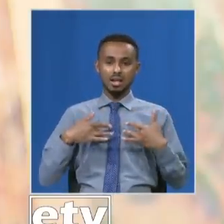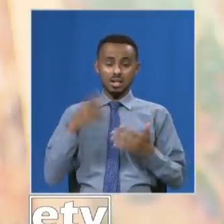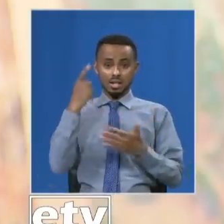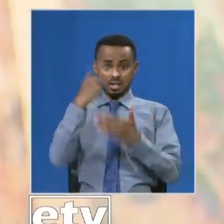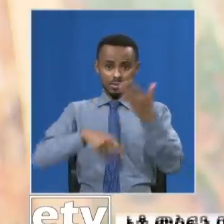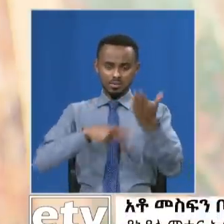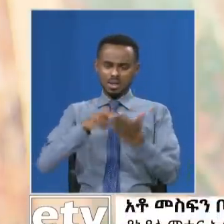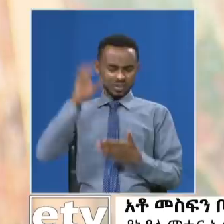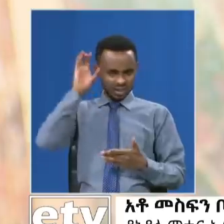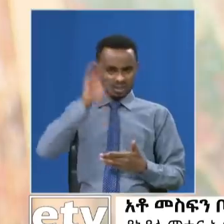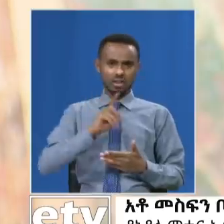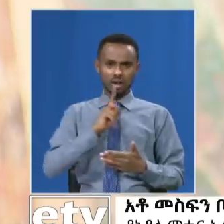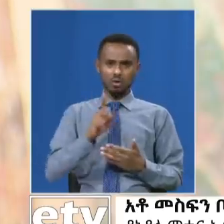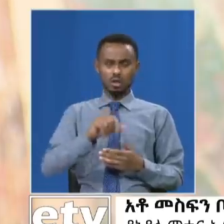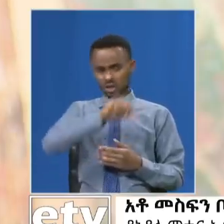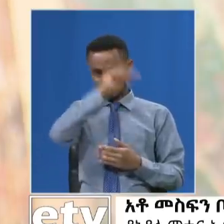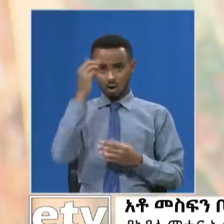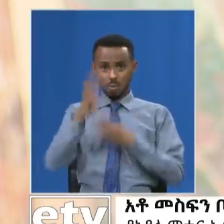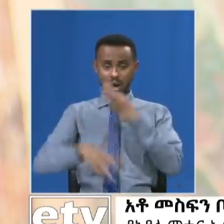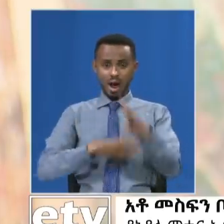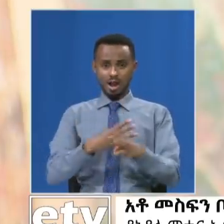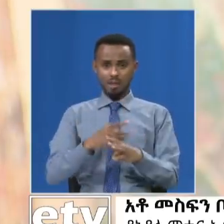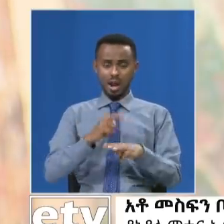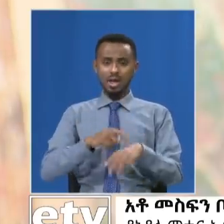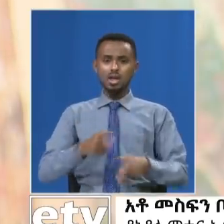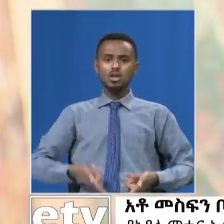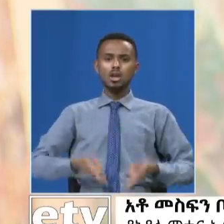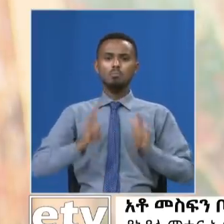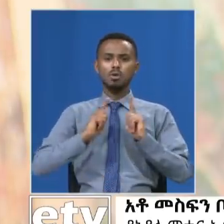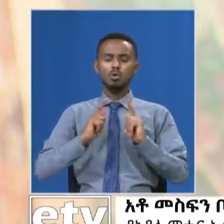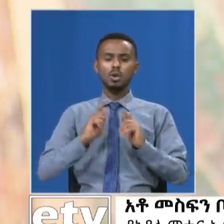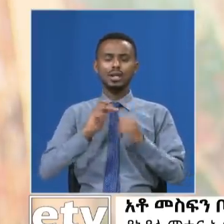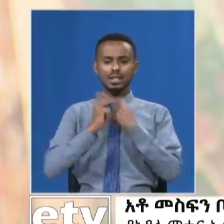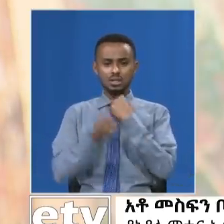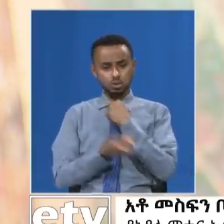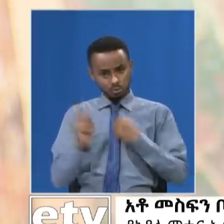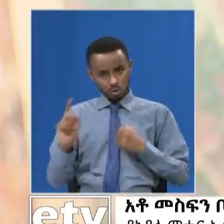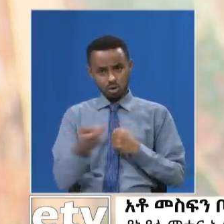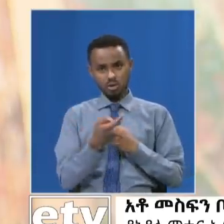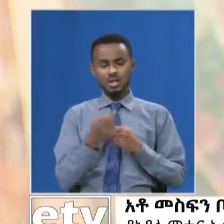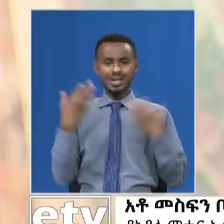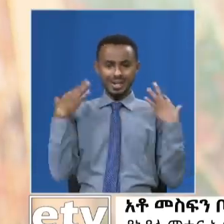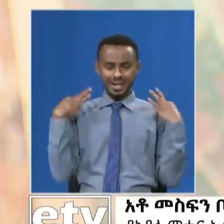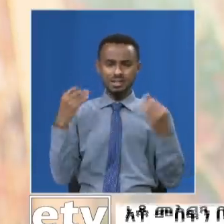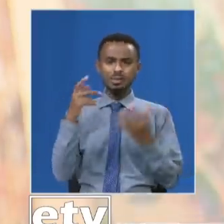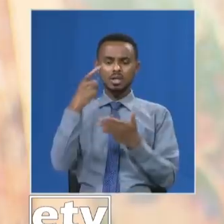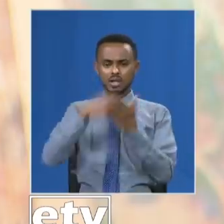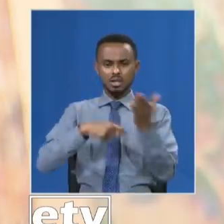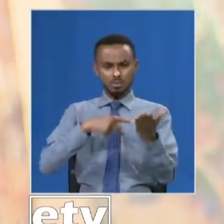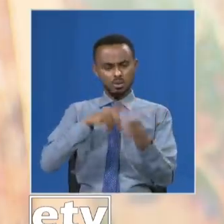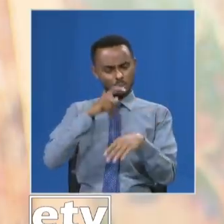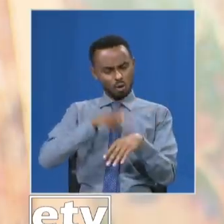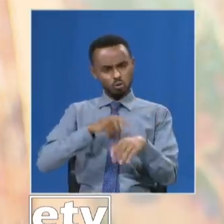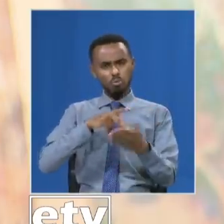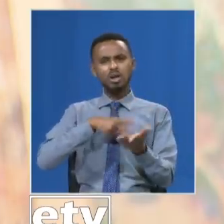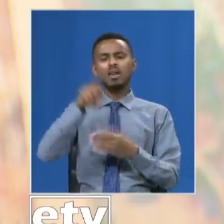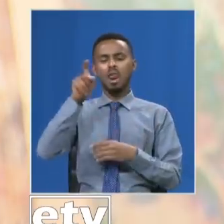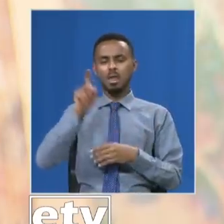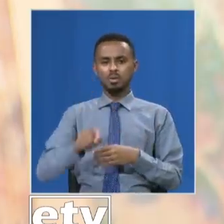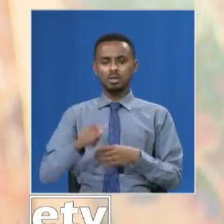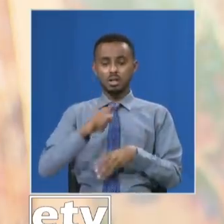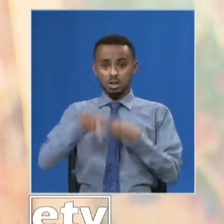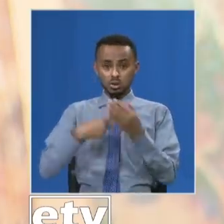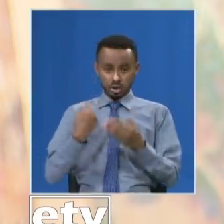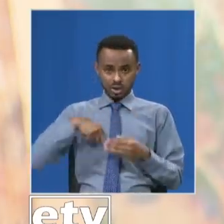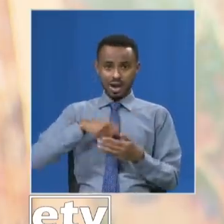ግብርን መክፈል ግዴታ ነው። የትኛውም ዓለም ላይ የሚኖር ኮርፖሬት ሲቲዝን የሚሆን ግለሰብም ግብርን በወቅቱ መክፈል አለበት።